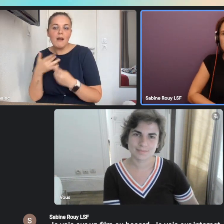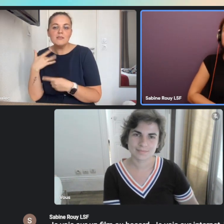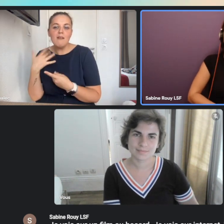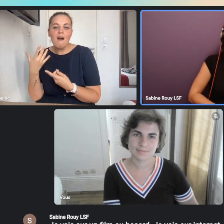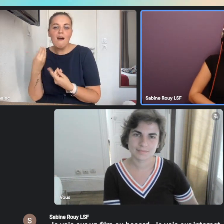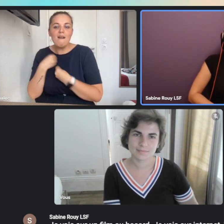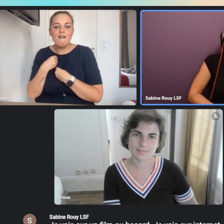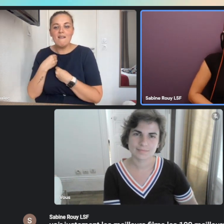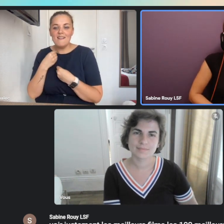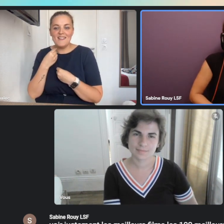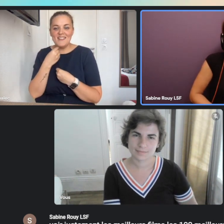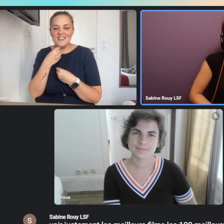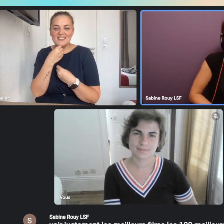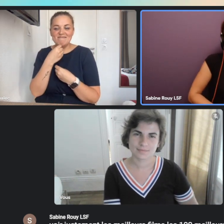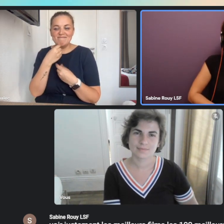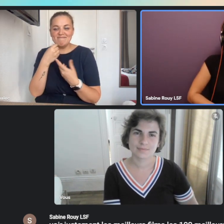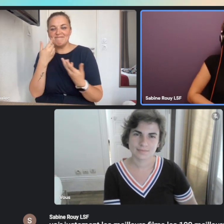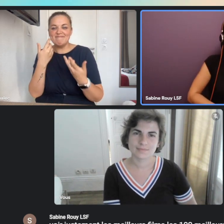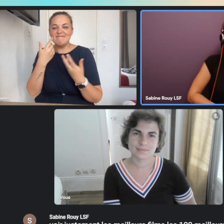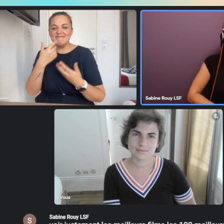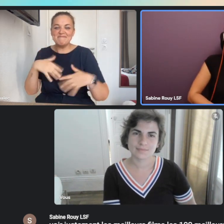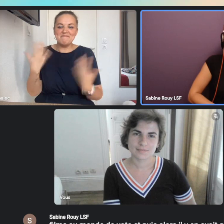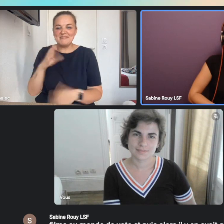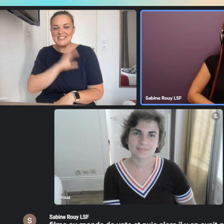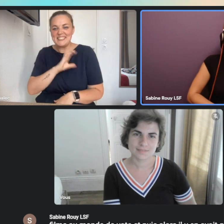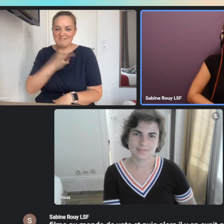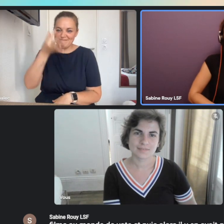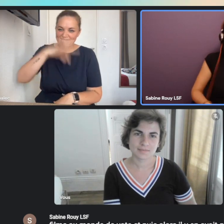ne connaissais pas. Donc je me dis que c'était intéressant justement,